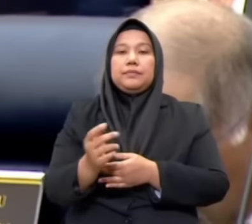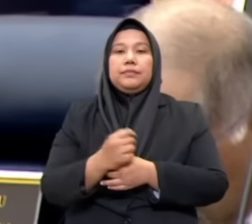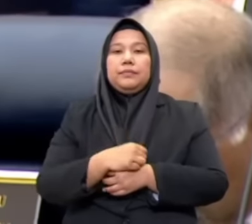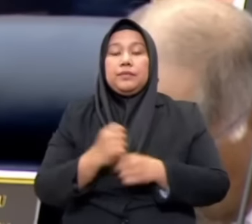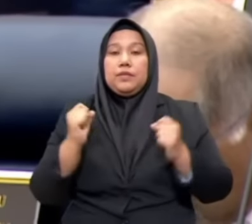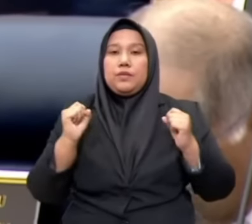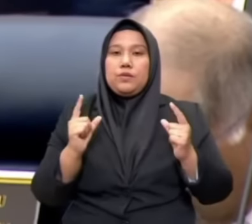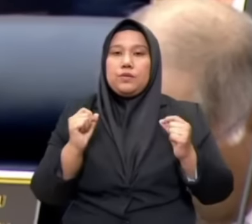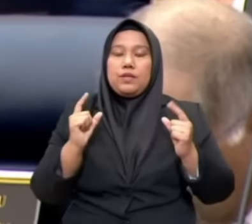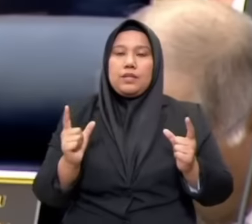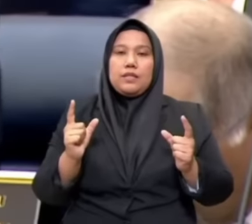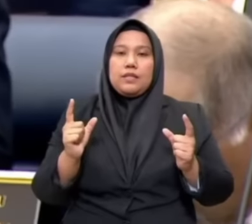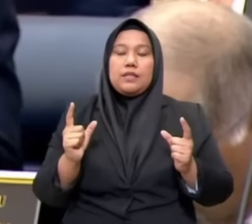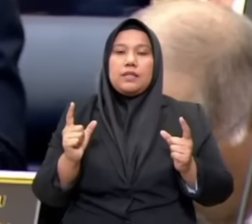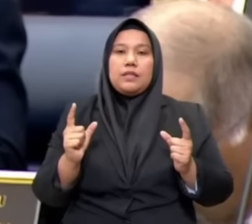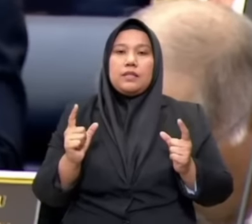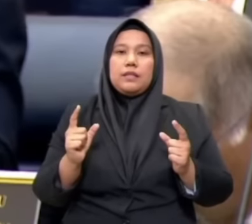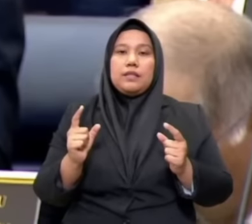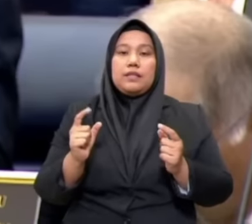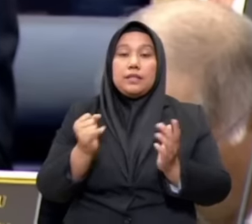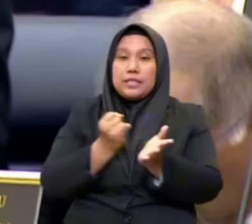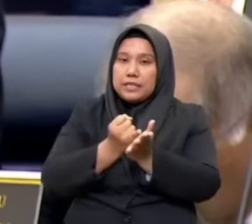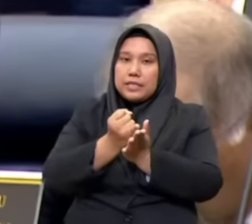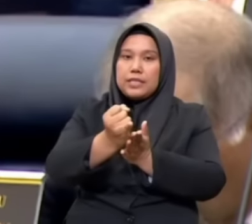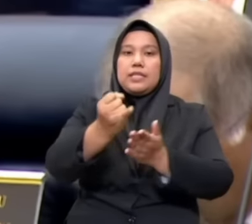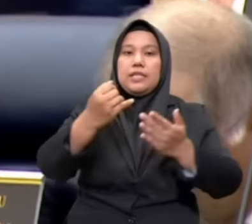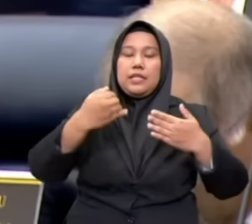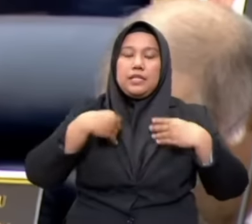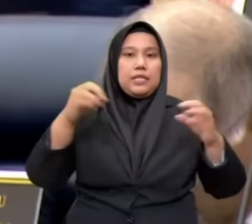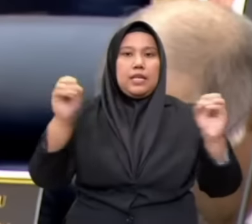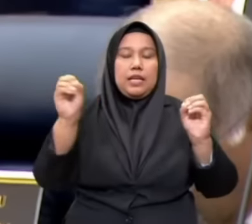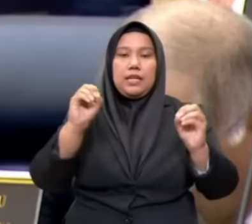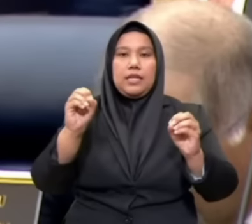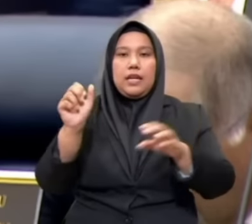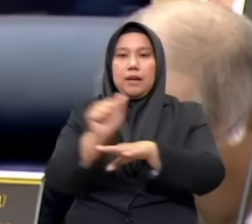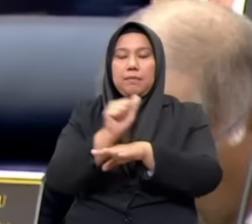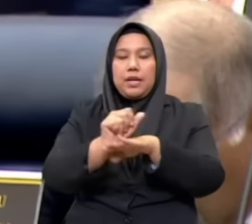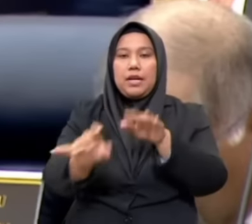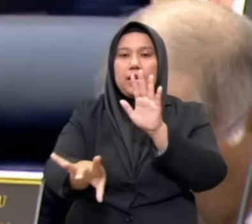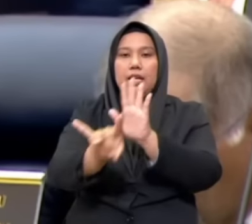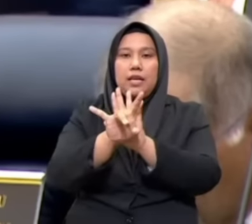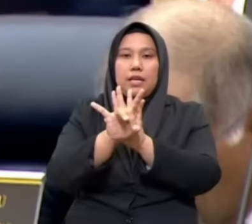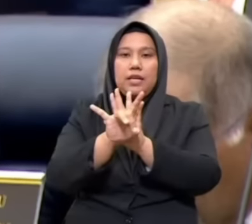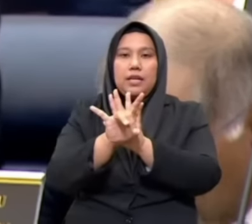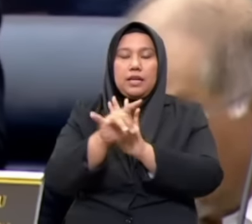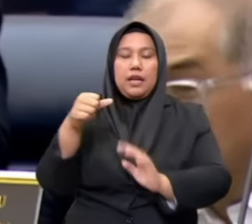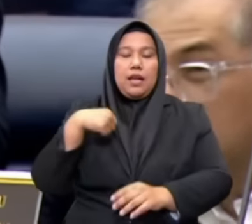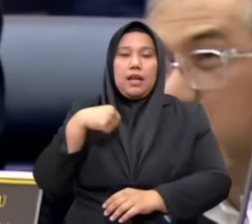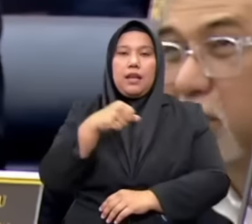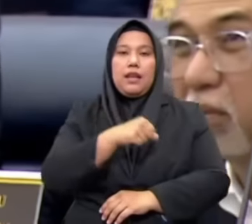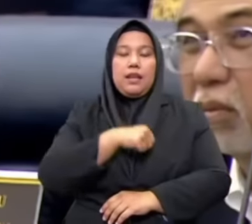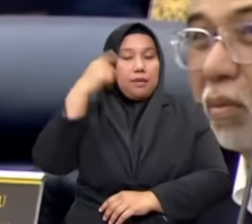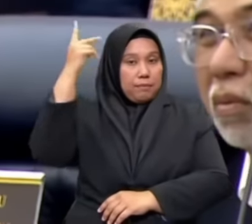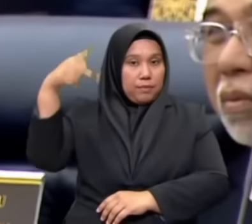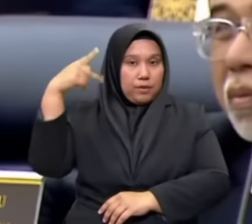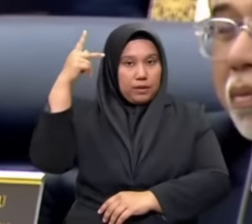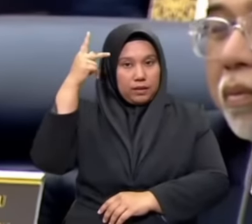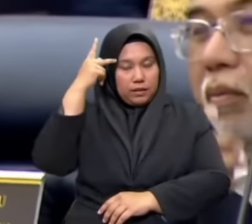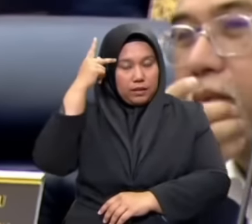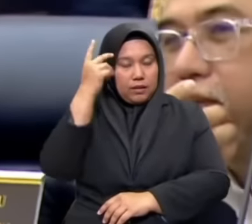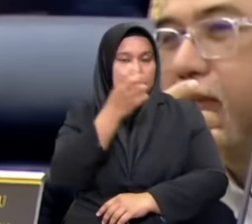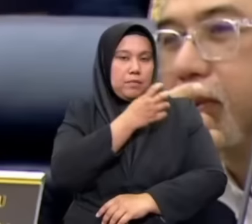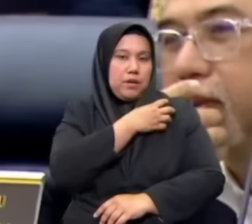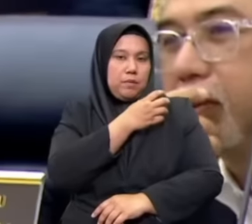berintegriti dan tidak lagi mengamalkan lantikan ahli-ahli politik ataupun